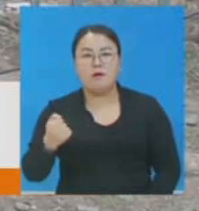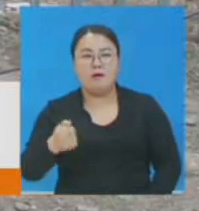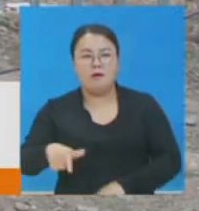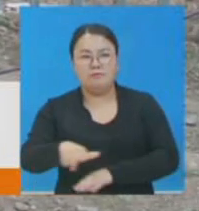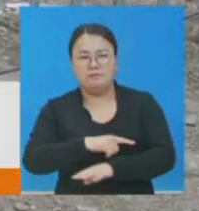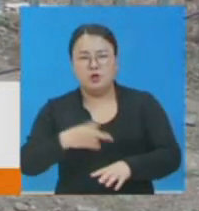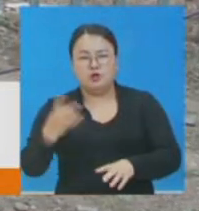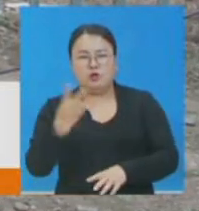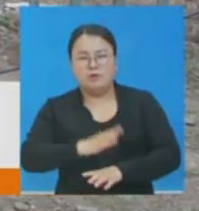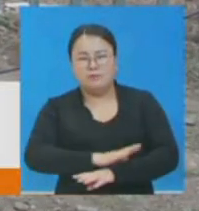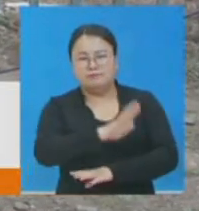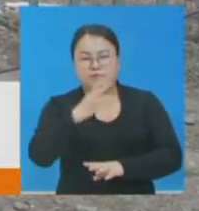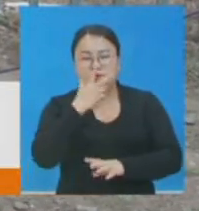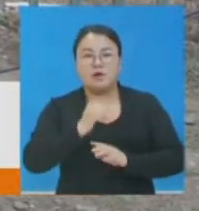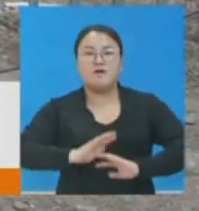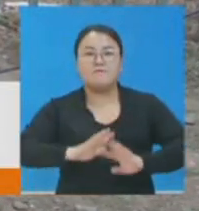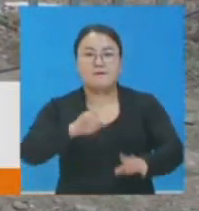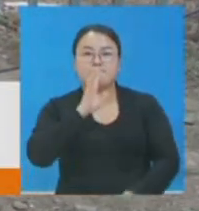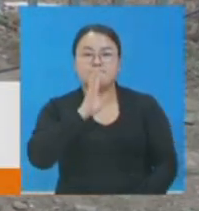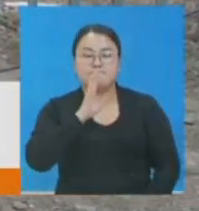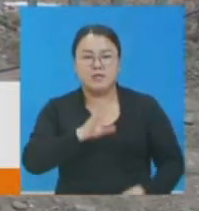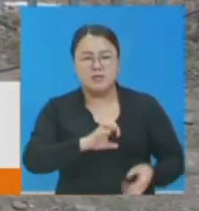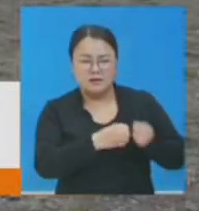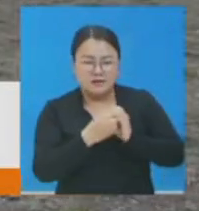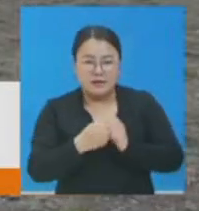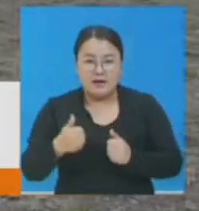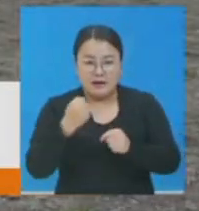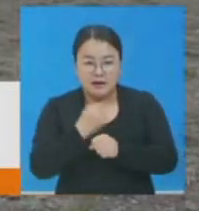байгууламж хэвээр үлдээх юм байна. Тус газар тогтчлтын ажил